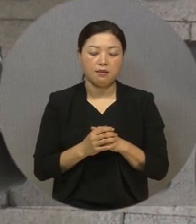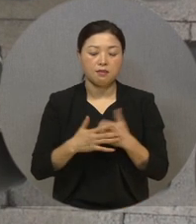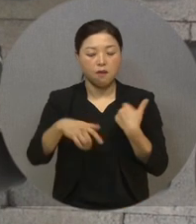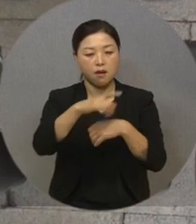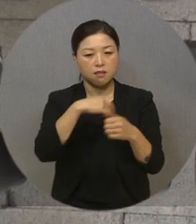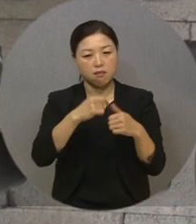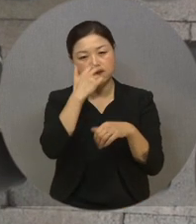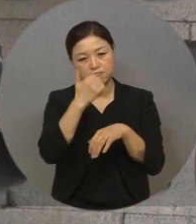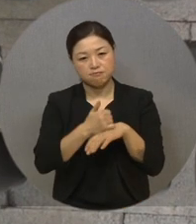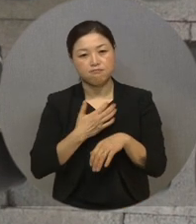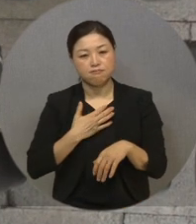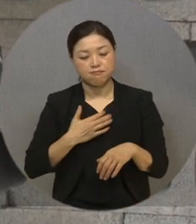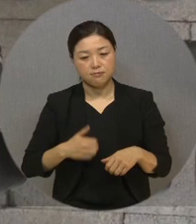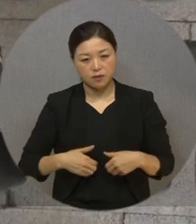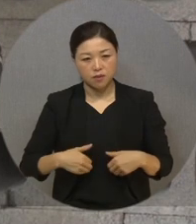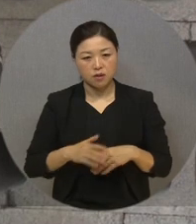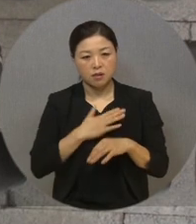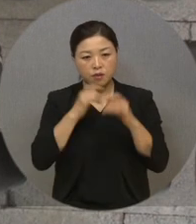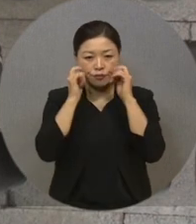일어서기부터 장애인이라는 걸 느끼게 되는데